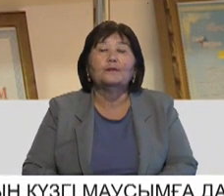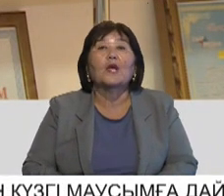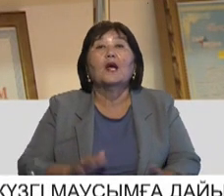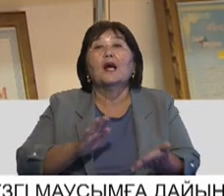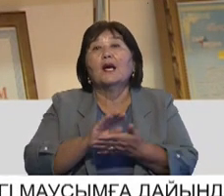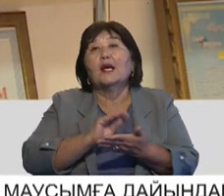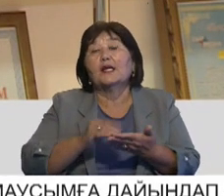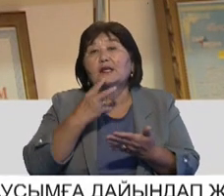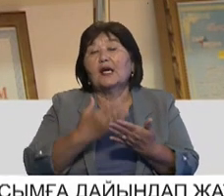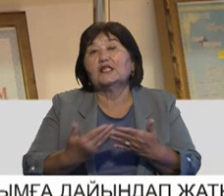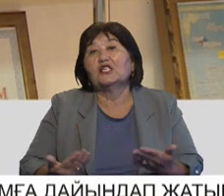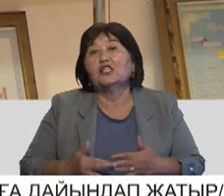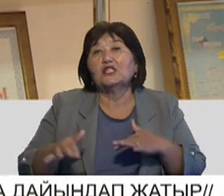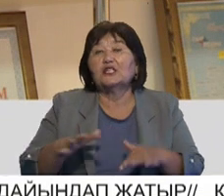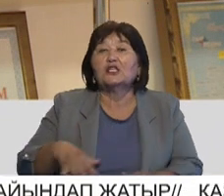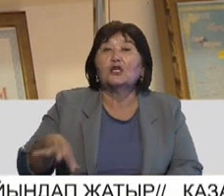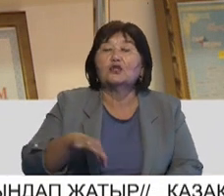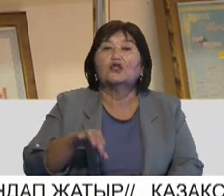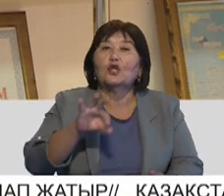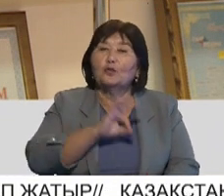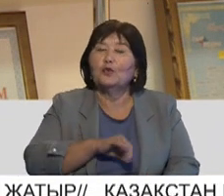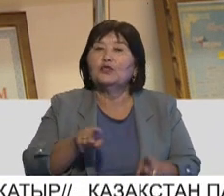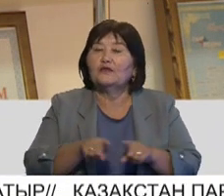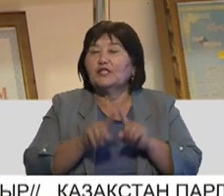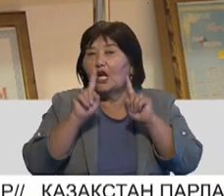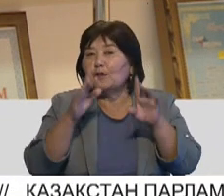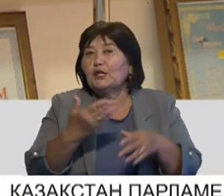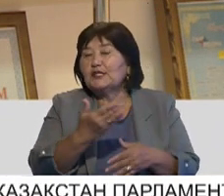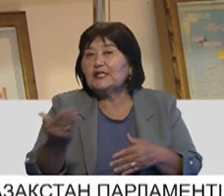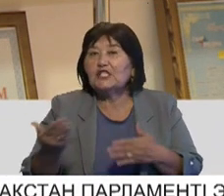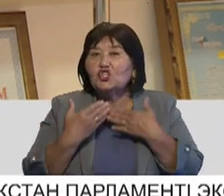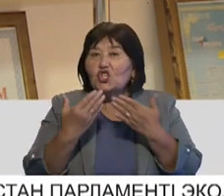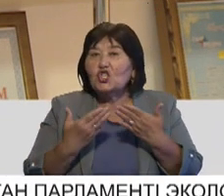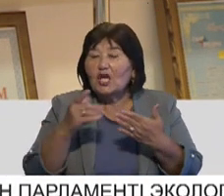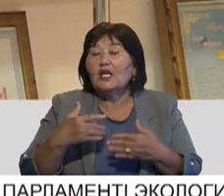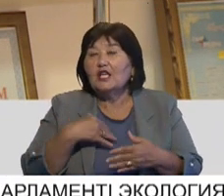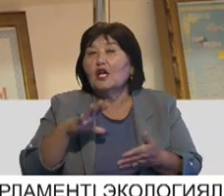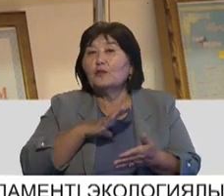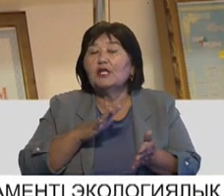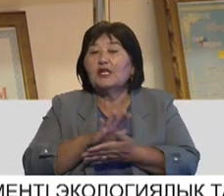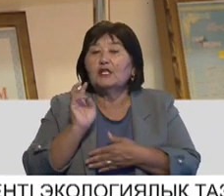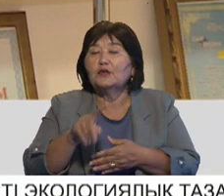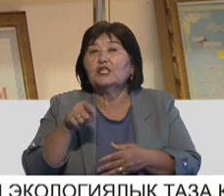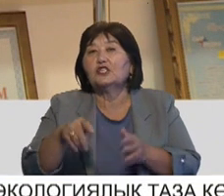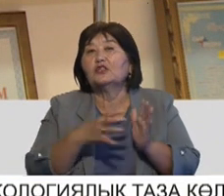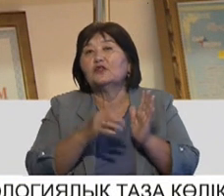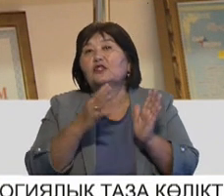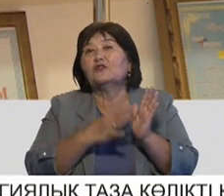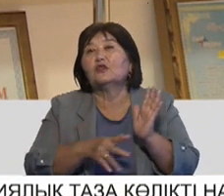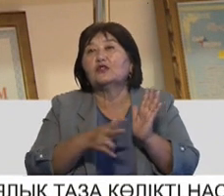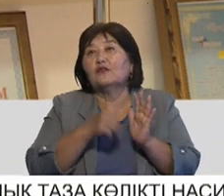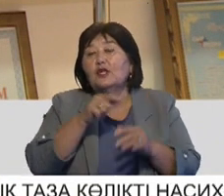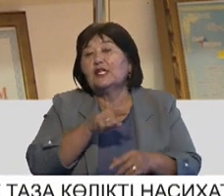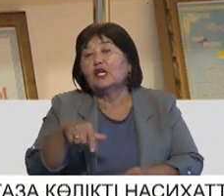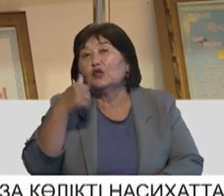Издание, которое отражает жизнедеятельность региона, пользуется неизменной популярностью среди читателей. Я пришел в газету в 1998 году.